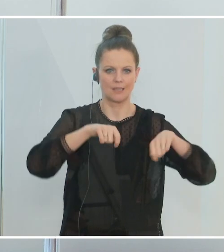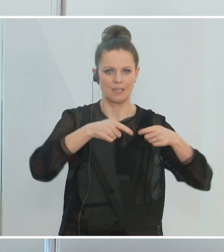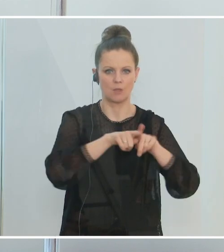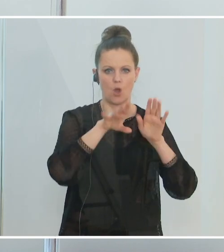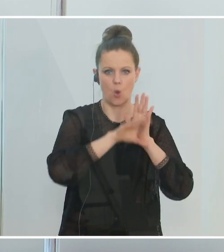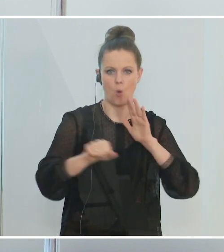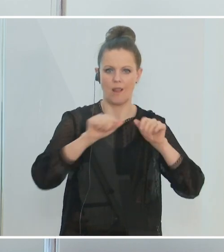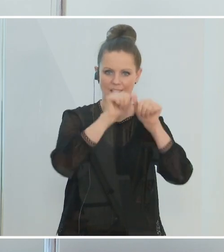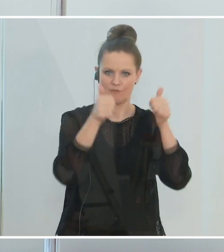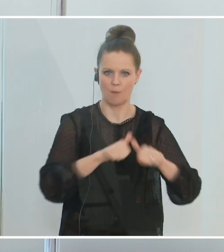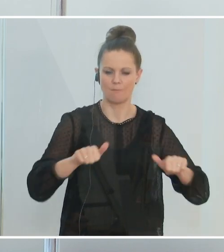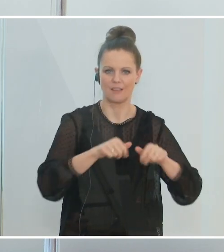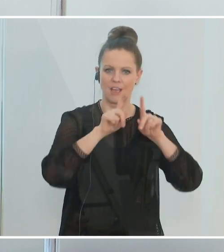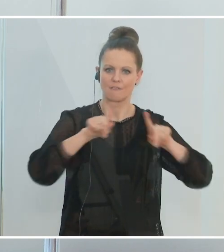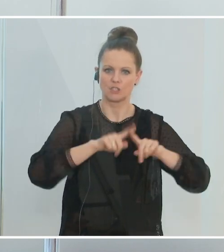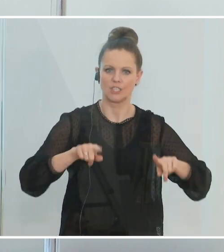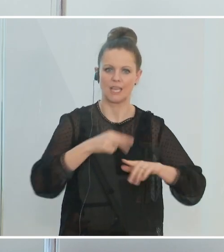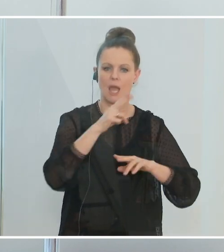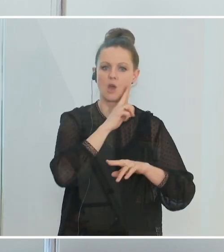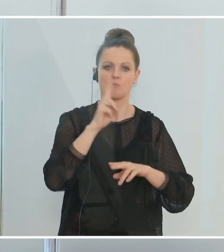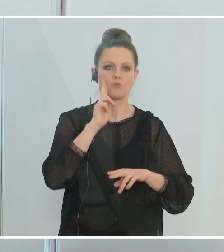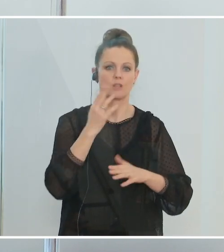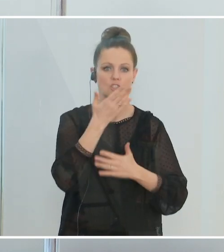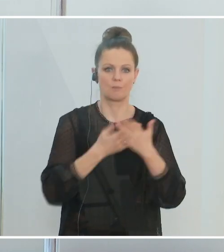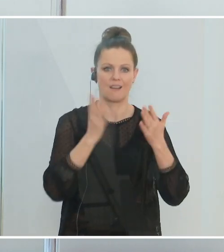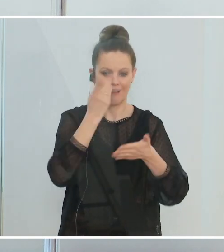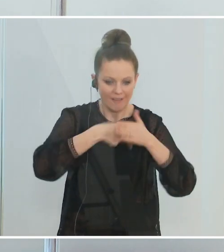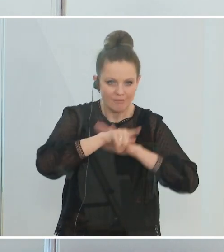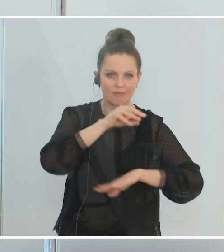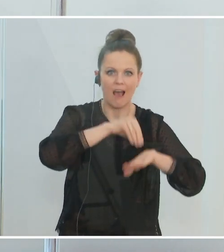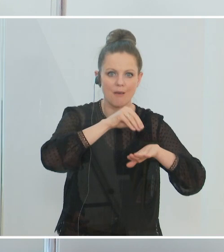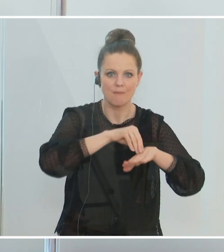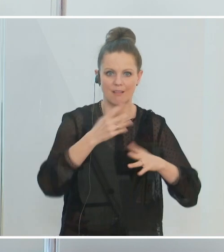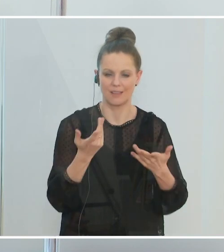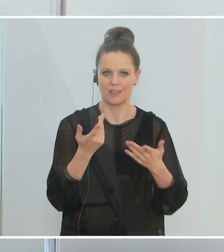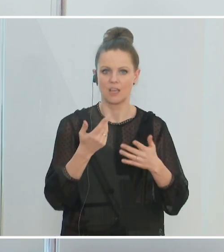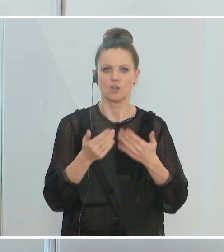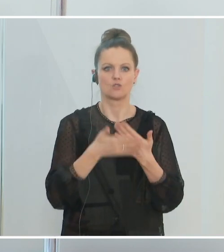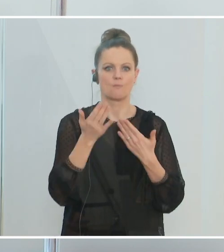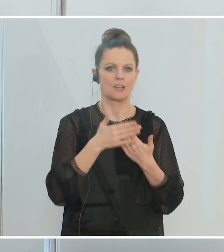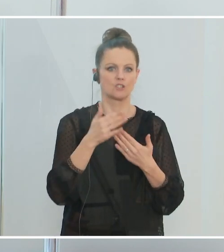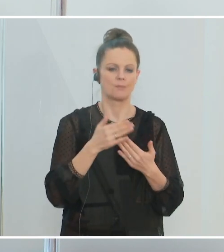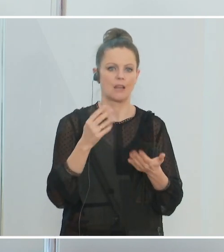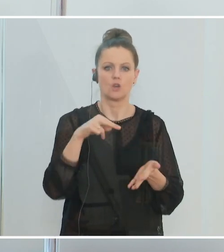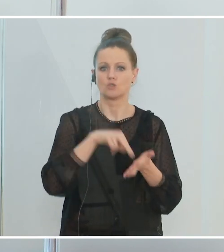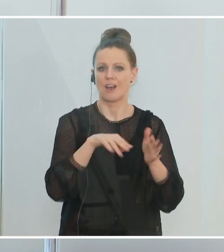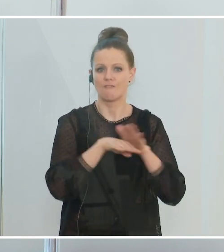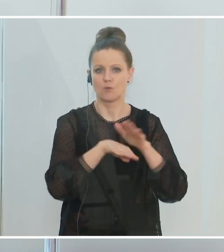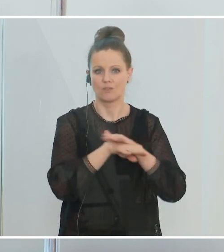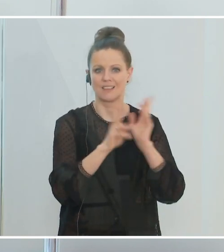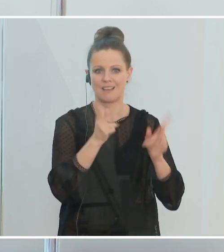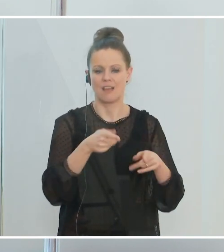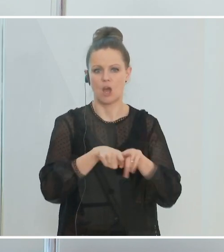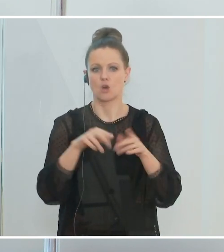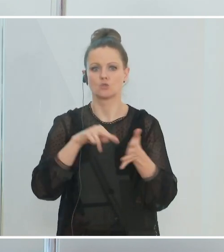Online-Formate, wo man sich in unterschiedlichen Muttersprachen einloggen kann, wo man dann beispielsweise auch als syrischer Flüchtling sich bei einer syrischen